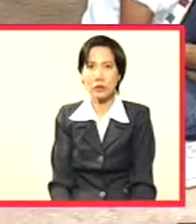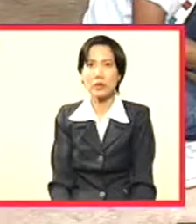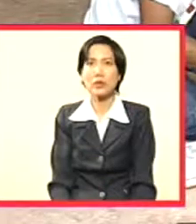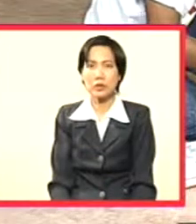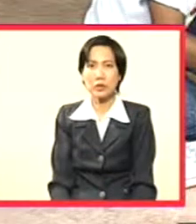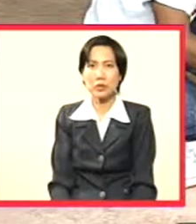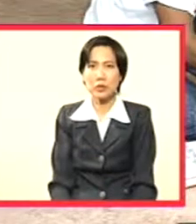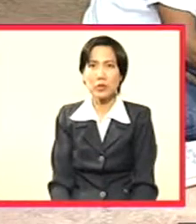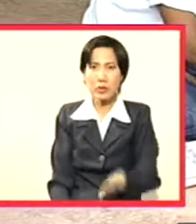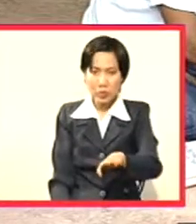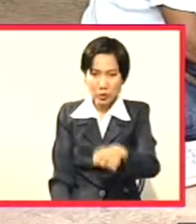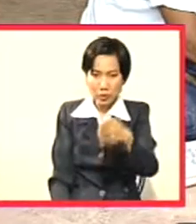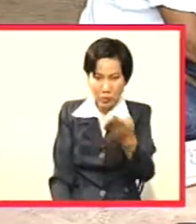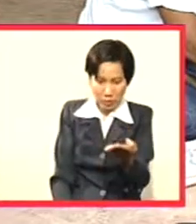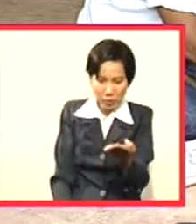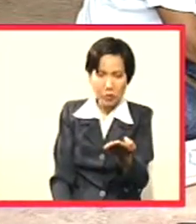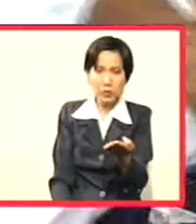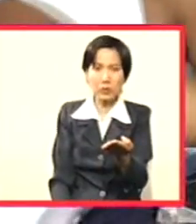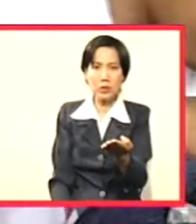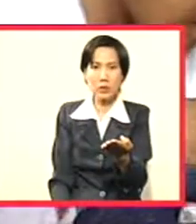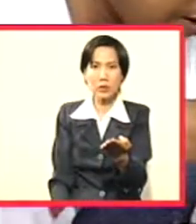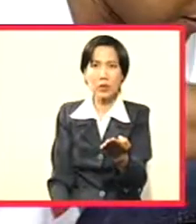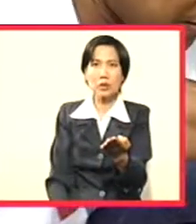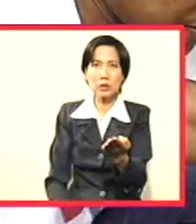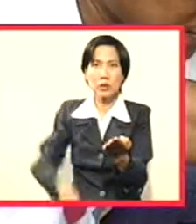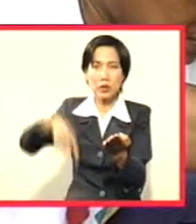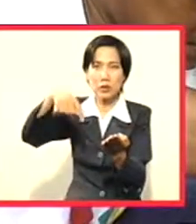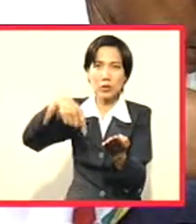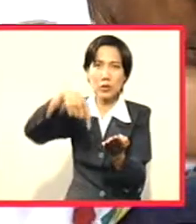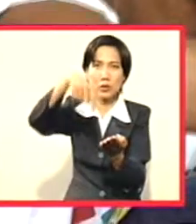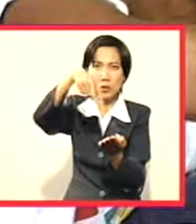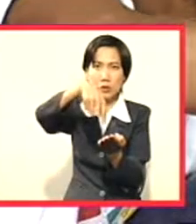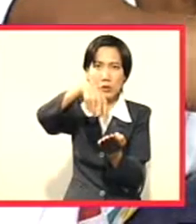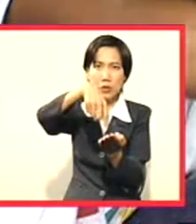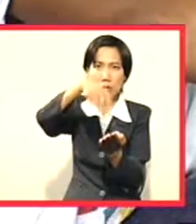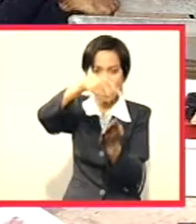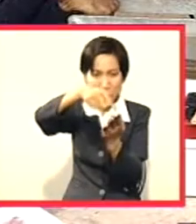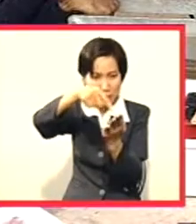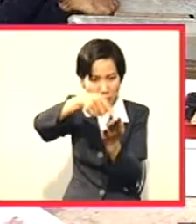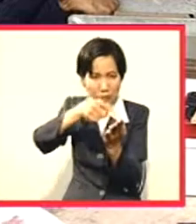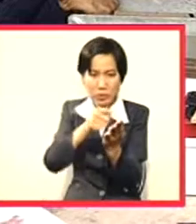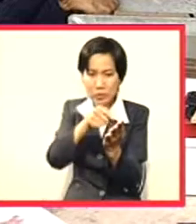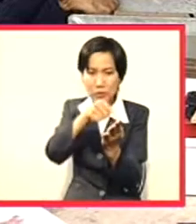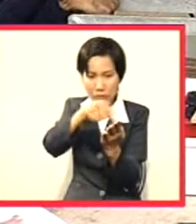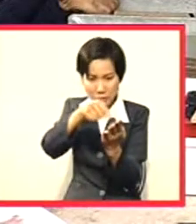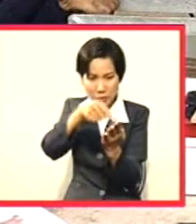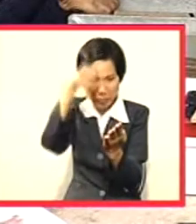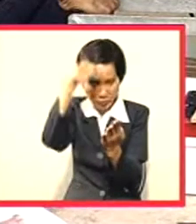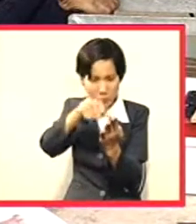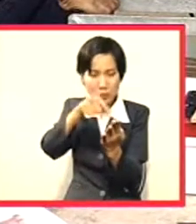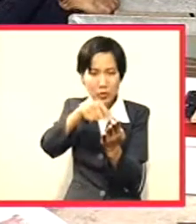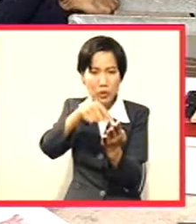นั้นหงายแผ่นด้านหลังกระเบื้องขึ้นมาใช้เครื่องตัดเจียกระเบื้องบริเวณที่ทำเครื่องหมายไว้โดยให้